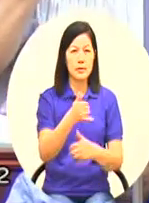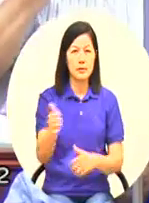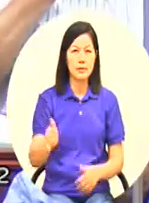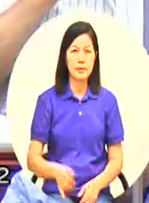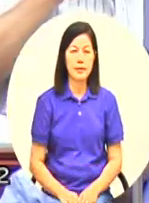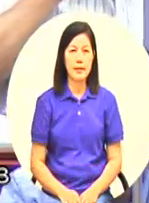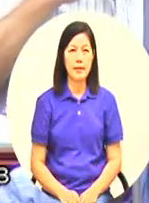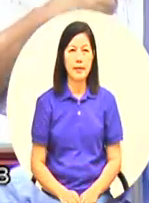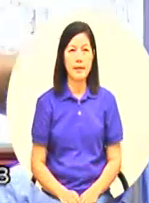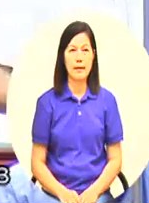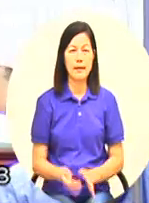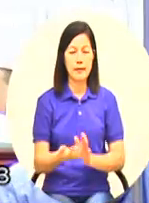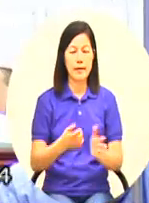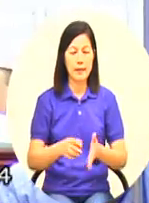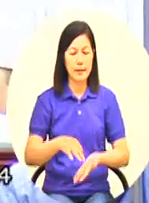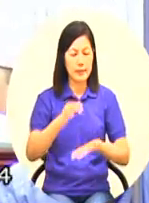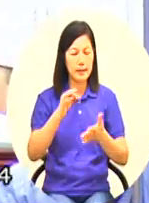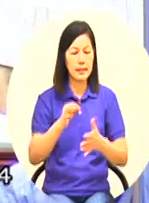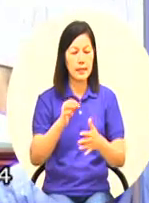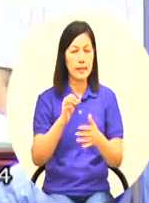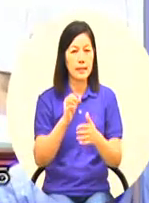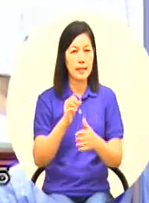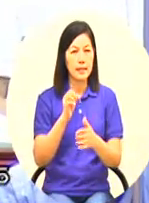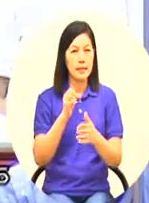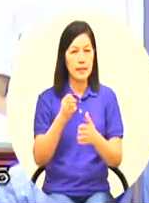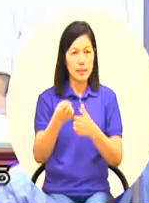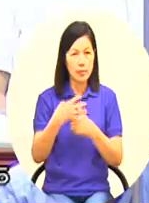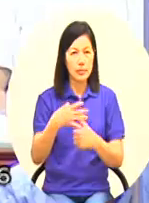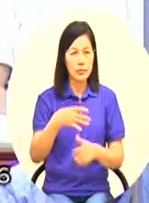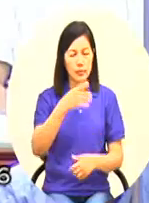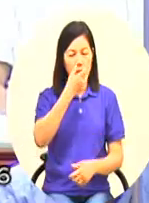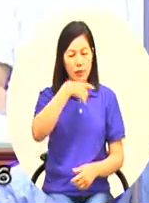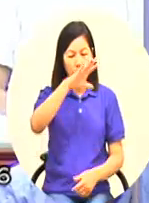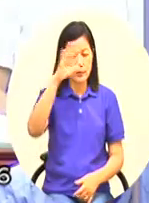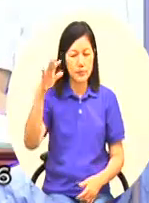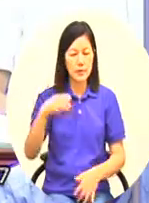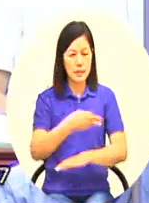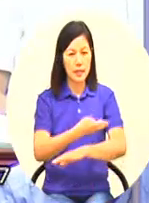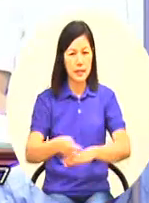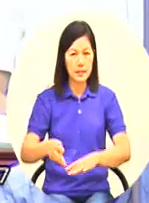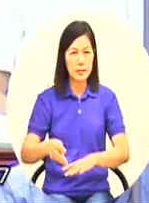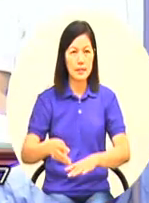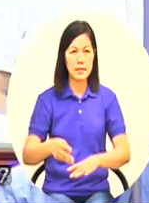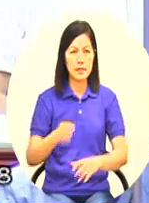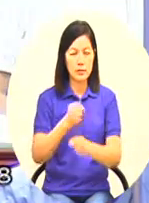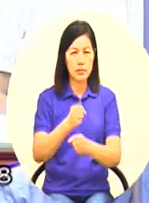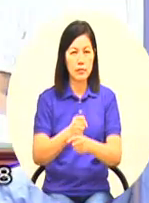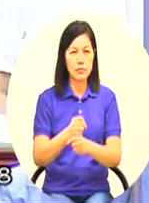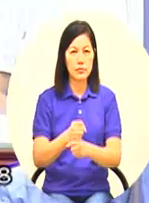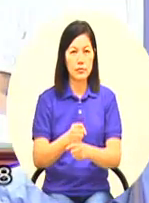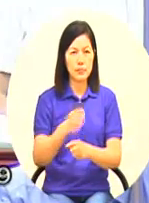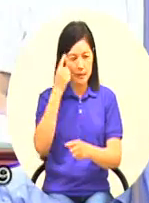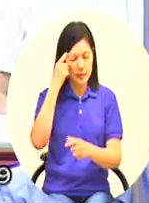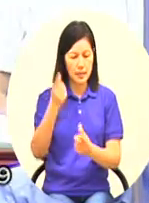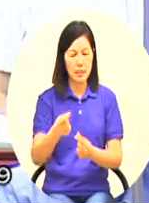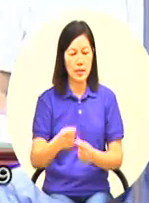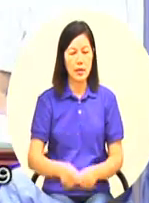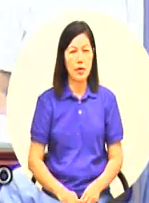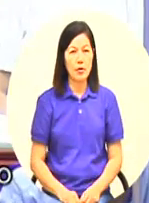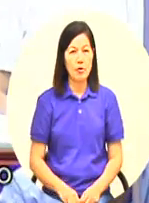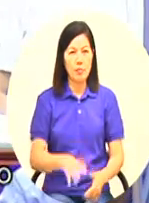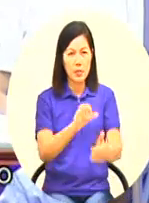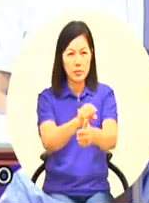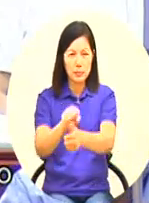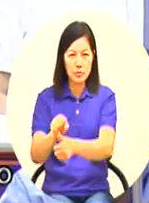拄只针对洪山溪，阮当然在执行的肯定啦哈。阮抓只的头牌抓几